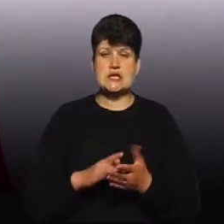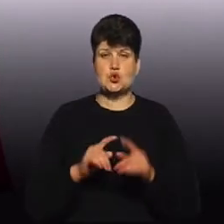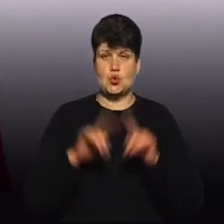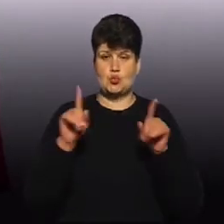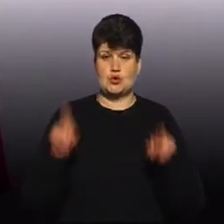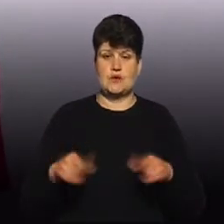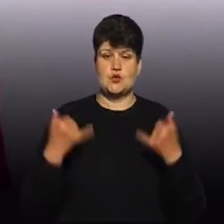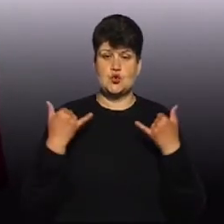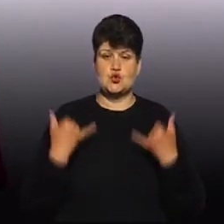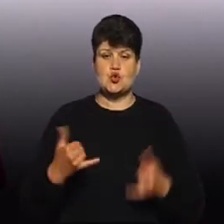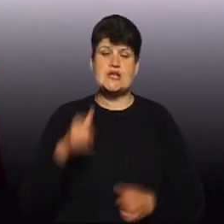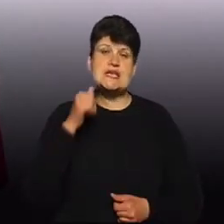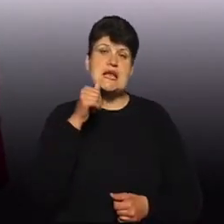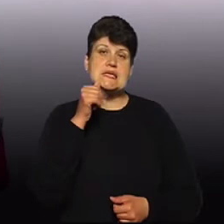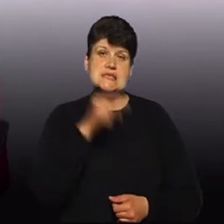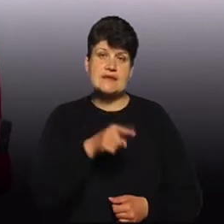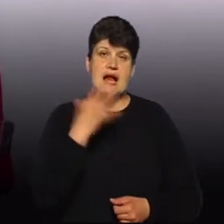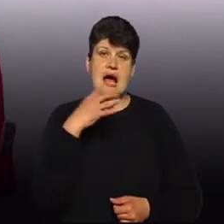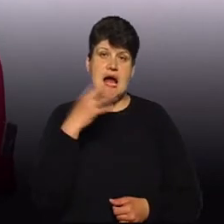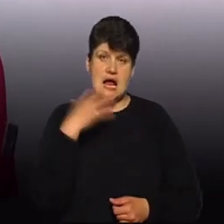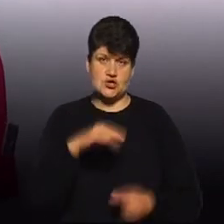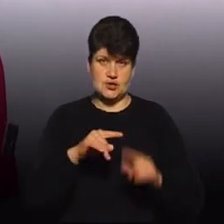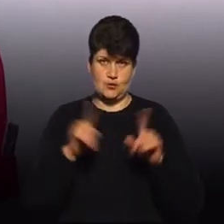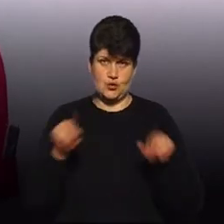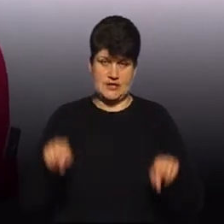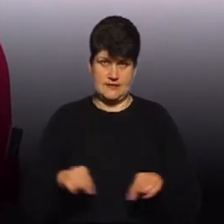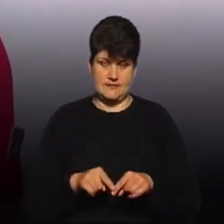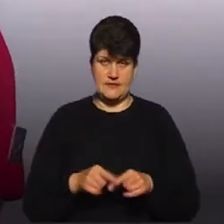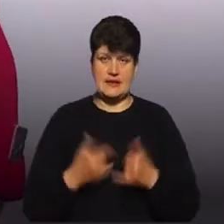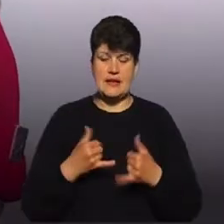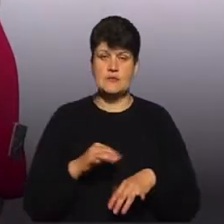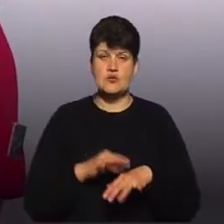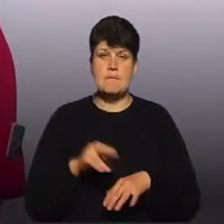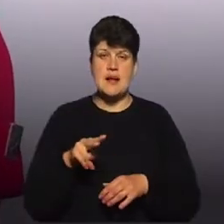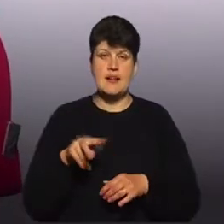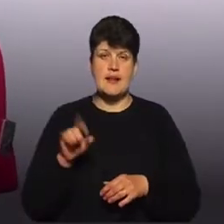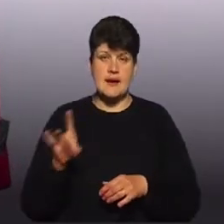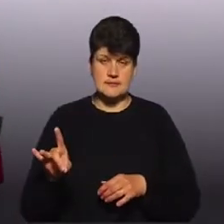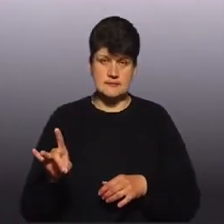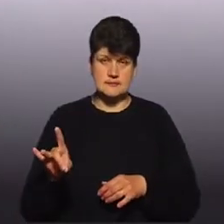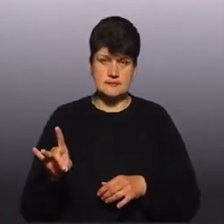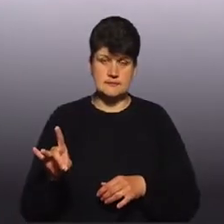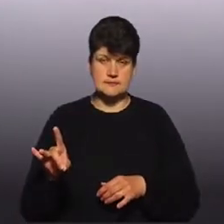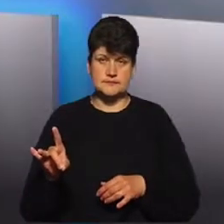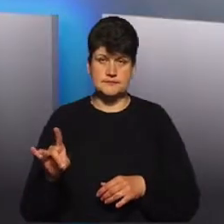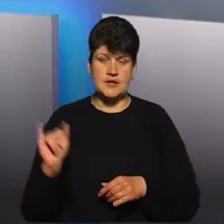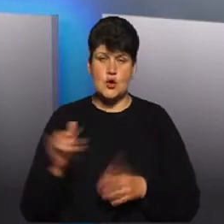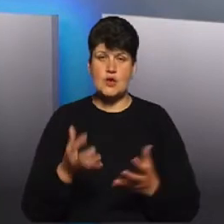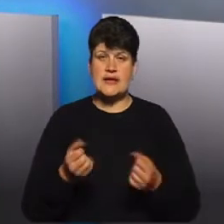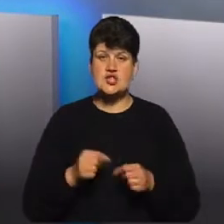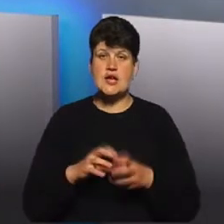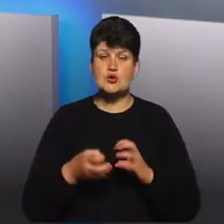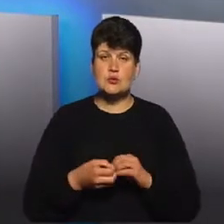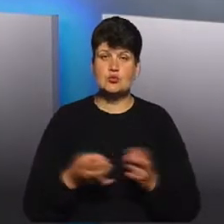завтра. Гарячі путівки. Тому що для проходження ПЛР-тесту і одержання результату багато потрібно від доби